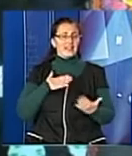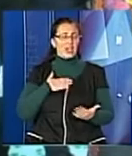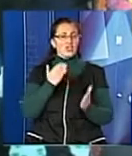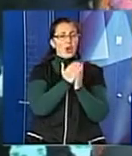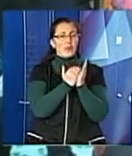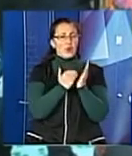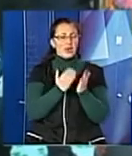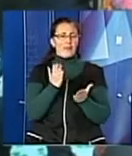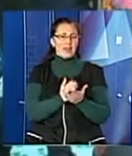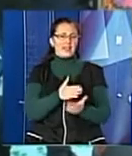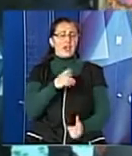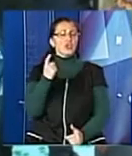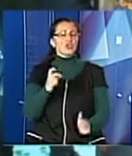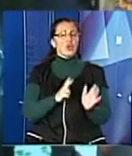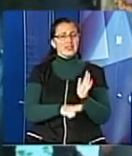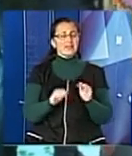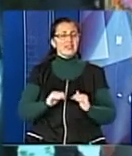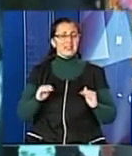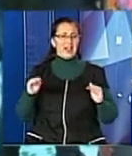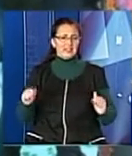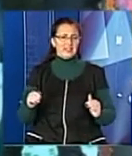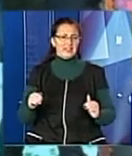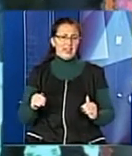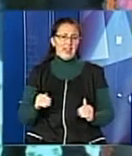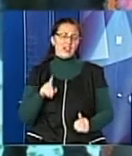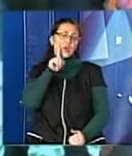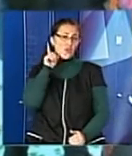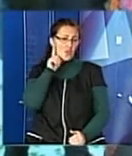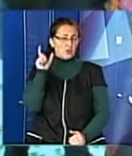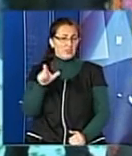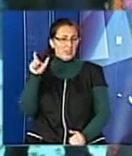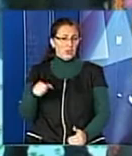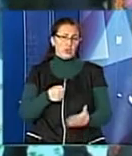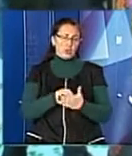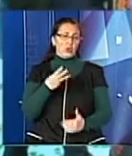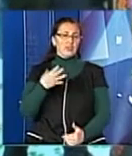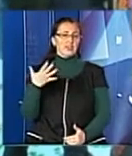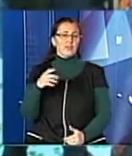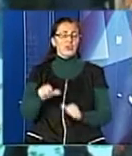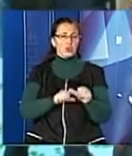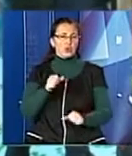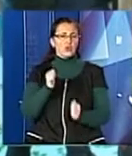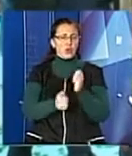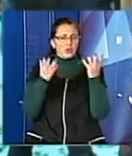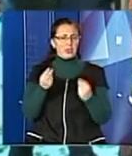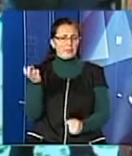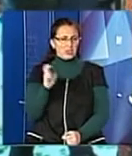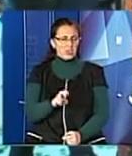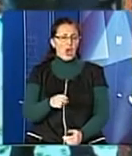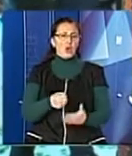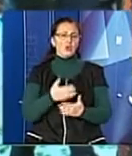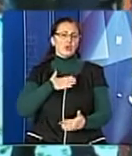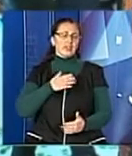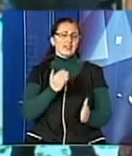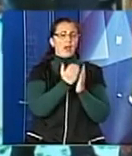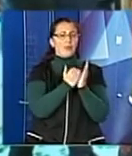молодих осіб віком тепер вже навіть старше 35 років, які щодня до нас приїжджають на програми. Також ми надаємо